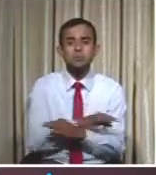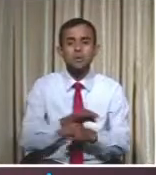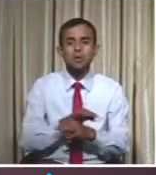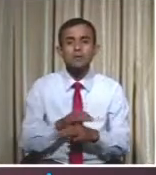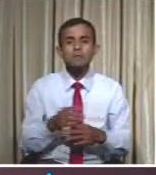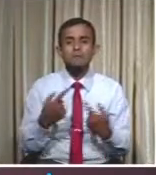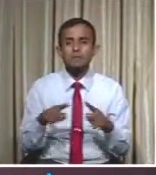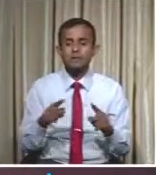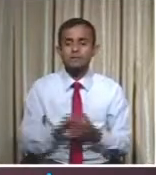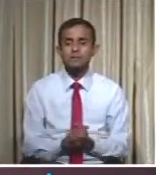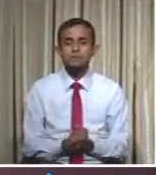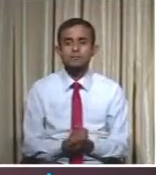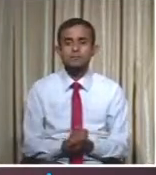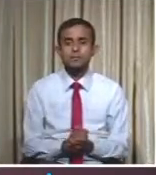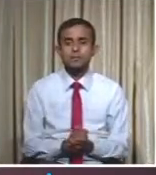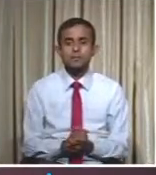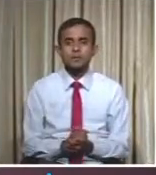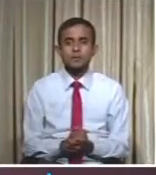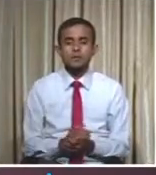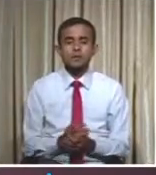රටාවක්